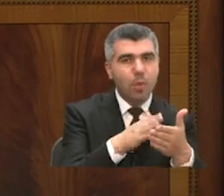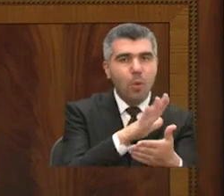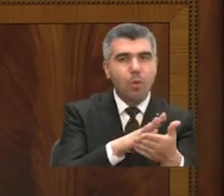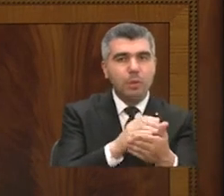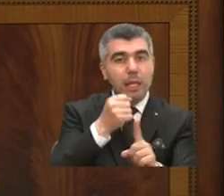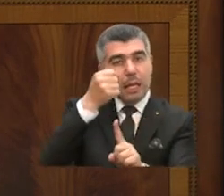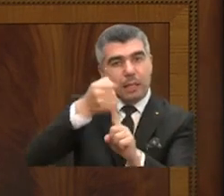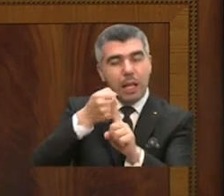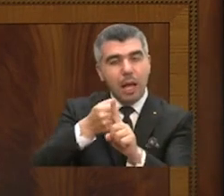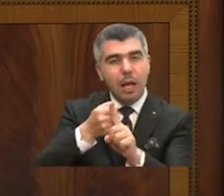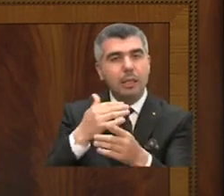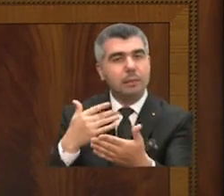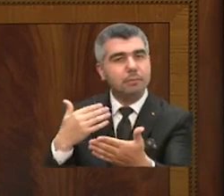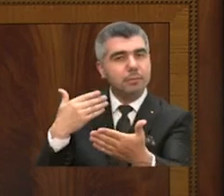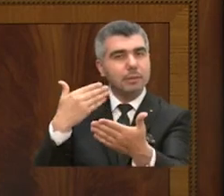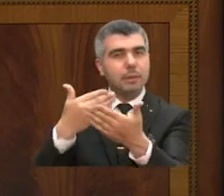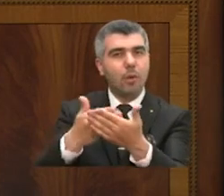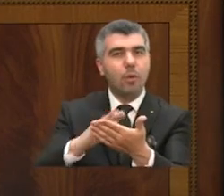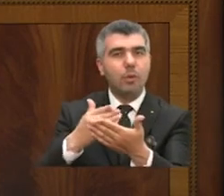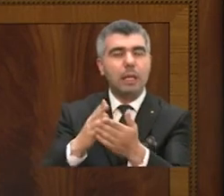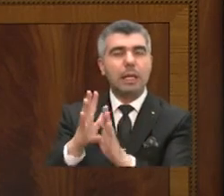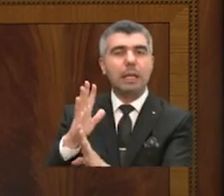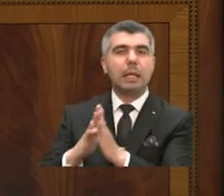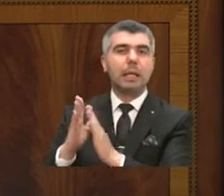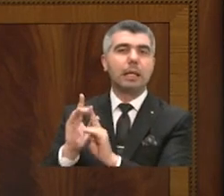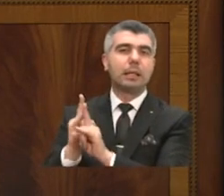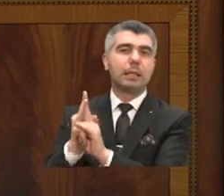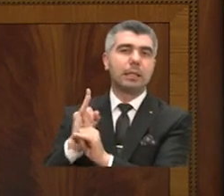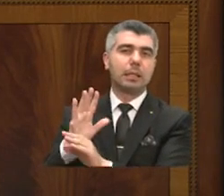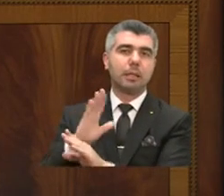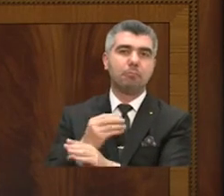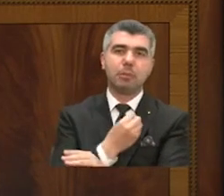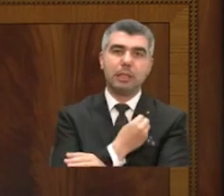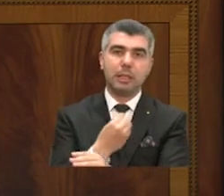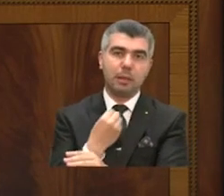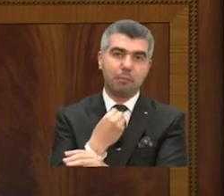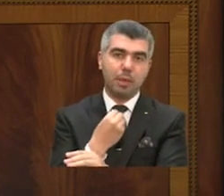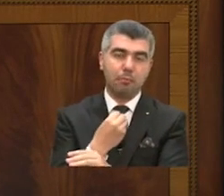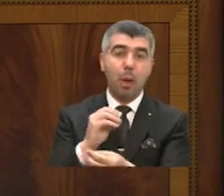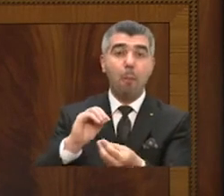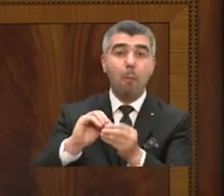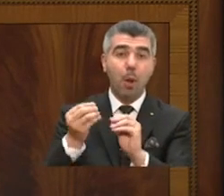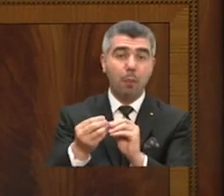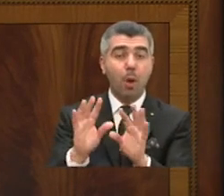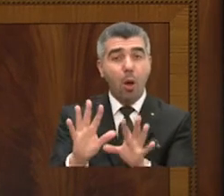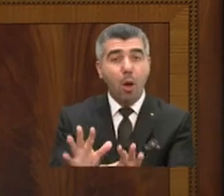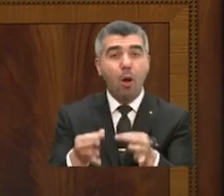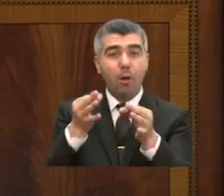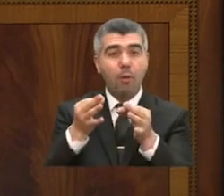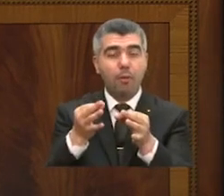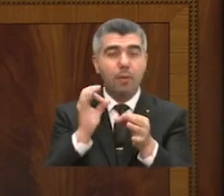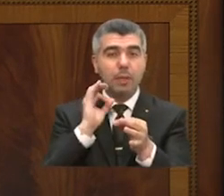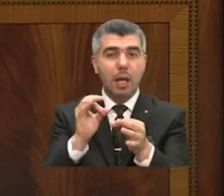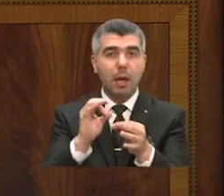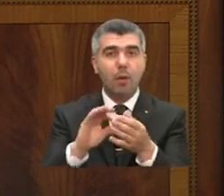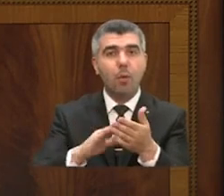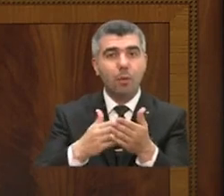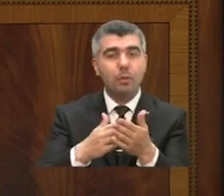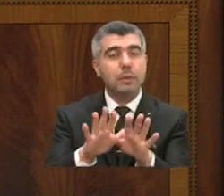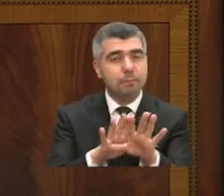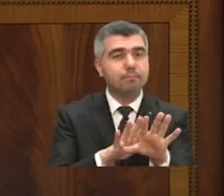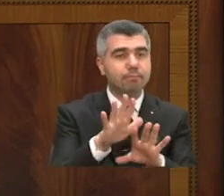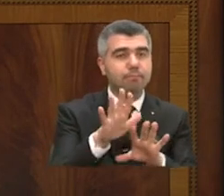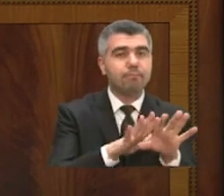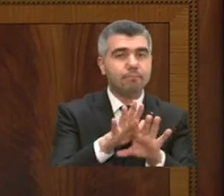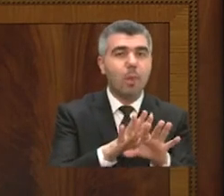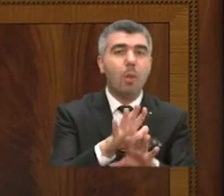الإصلاحية المتتالية التي عرفها القطاع الصحي والتي لم تحقق الهدف المنشود رغم